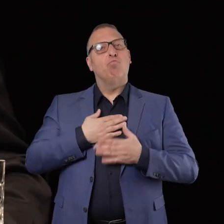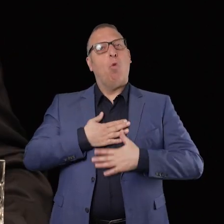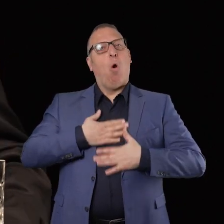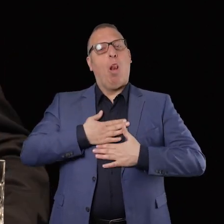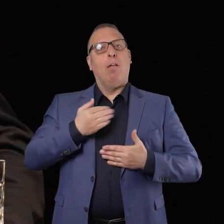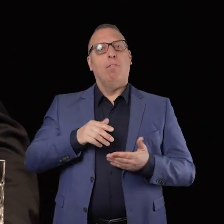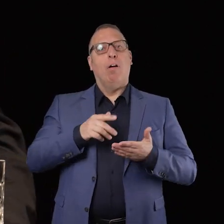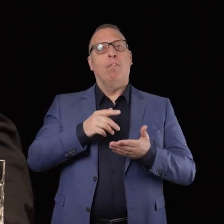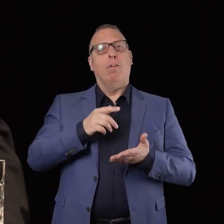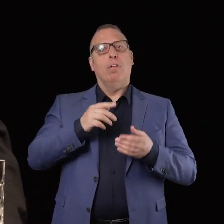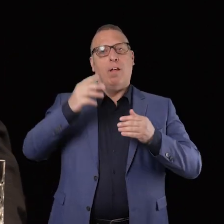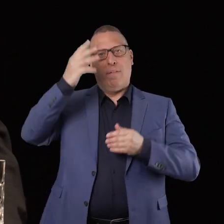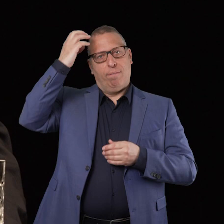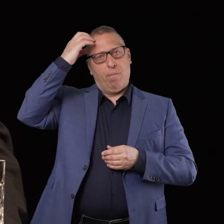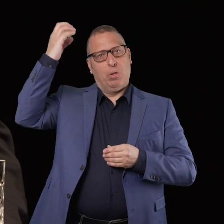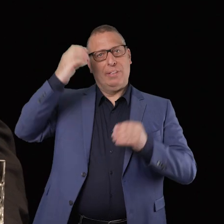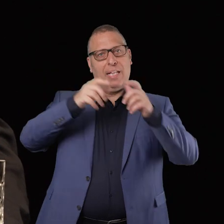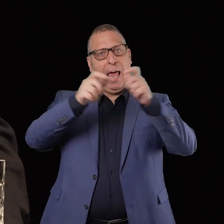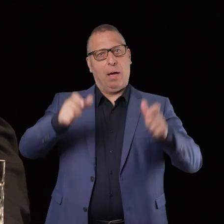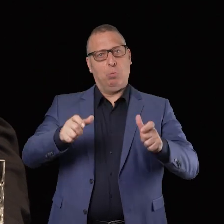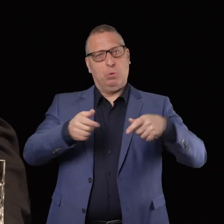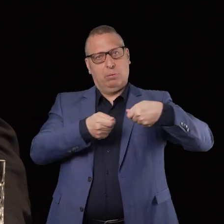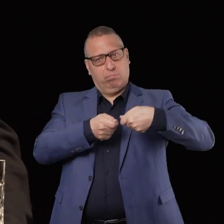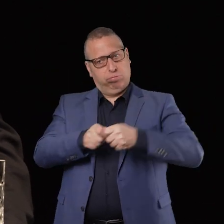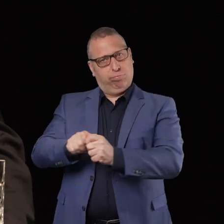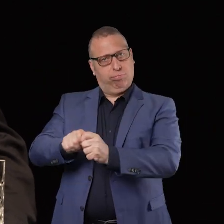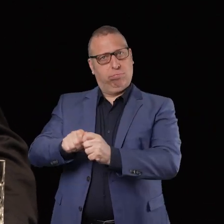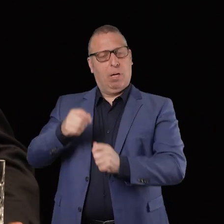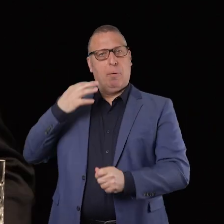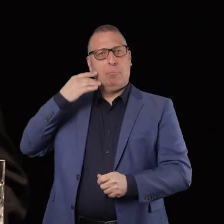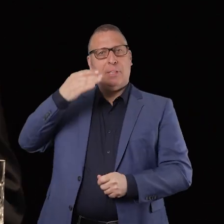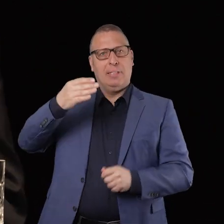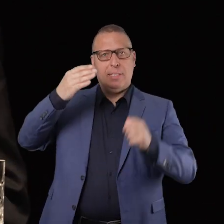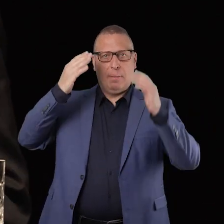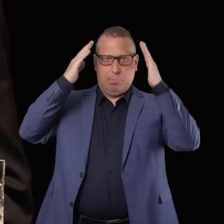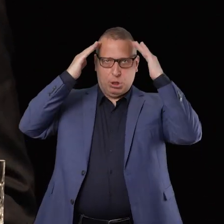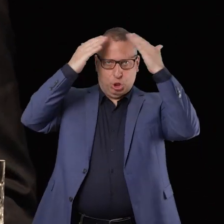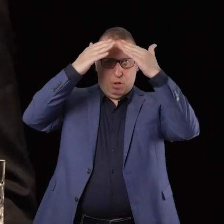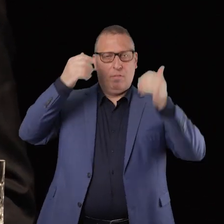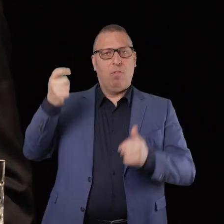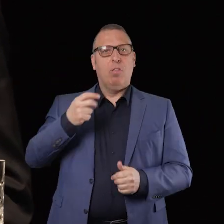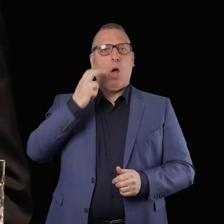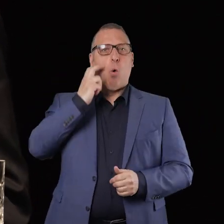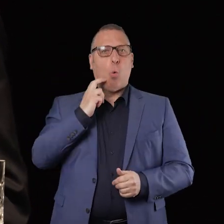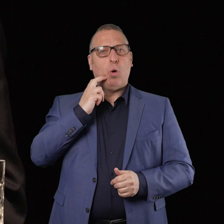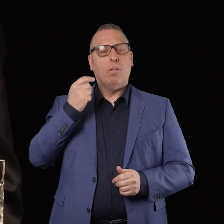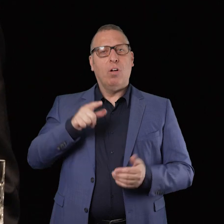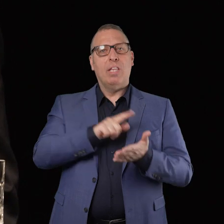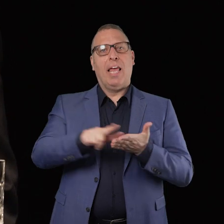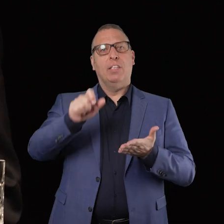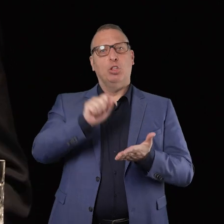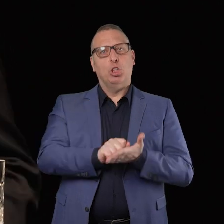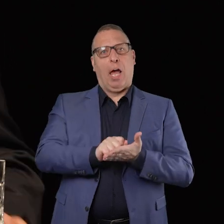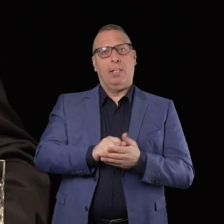wurde vom Fürstenhaus unterstützt, bis ihn der Bischof von Chur aus